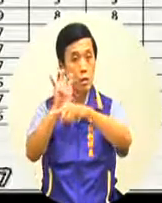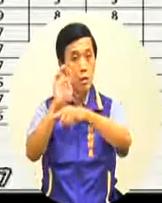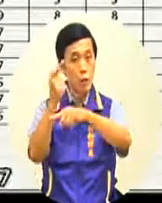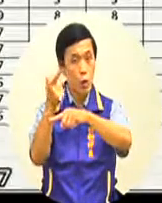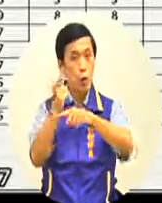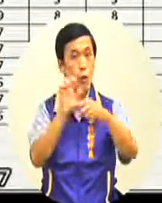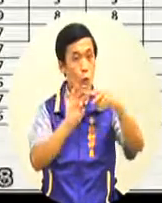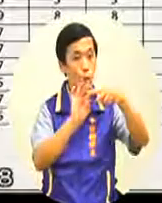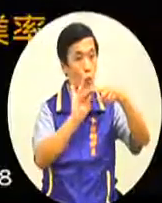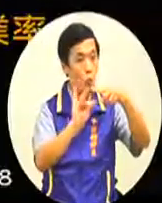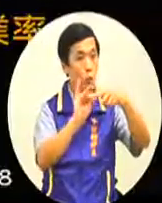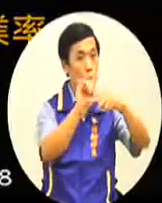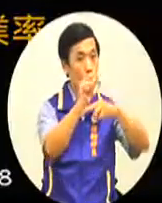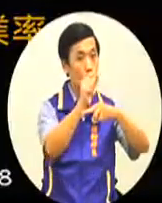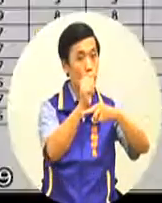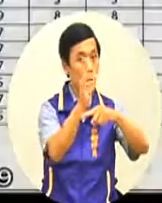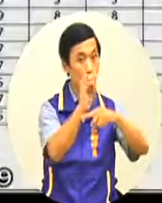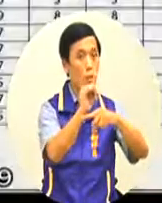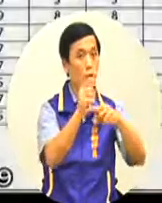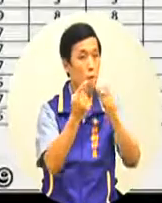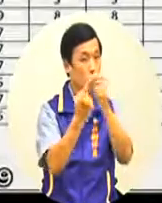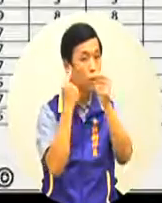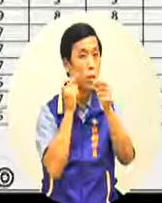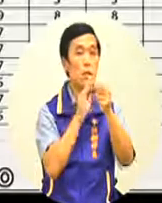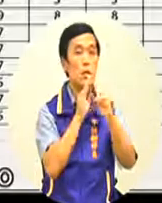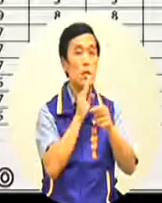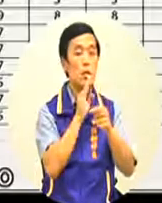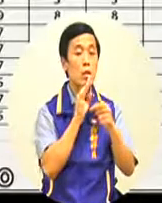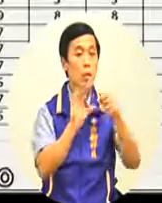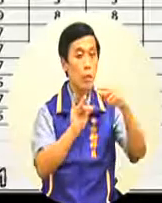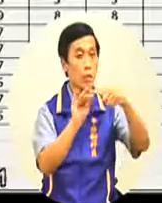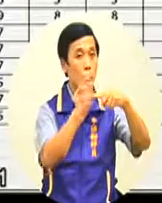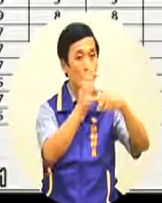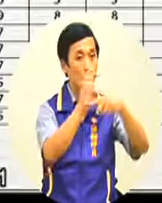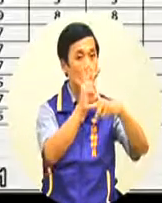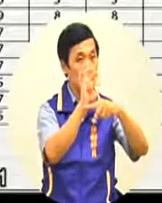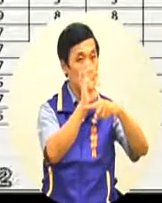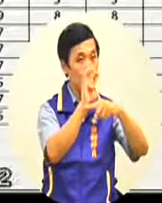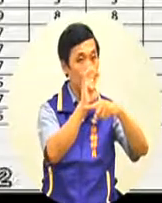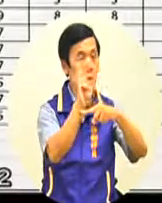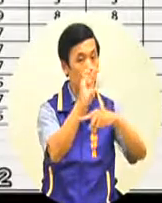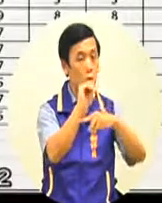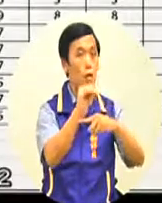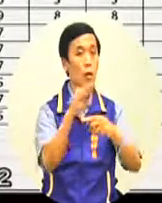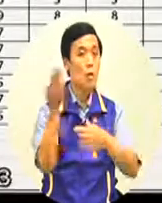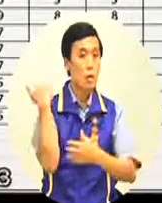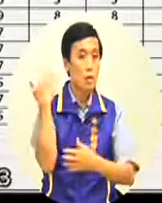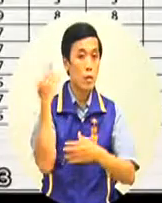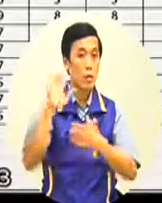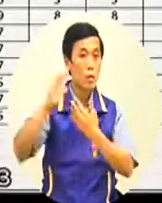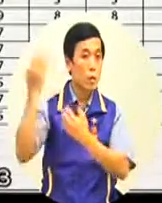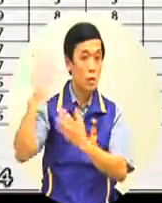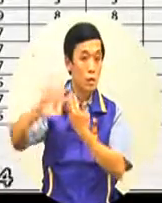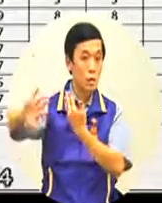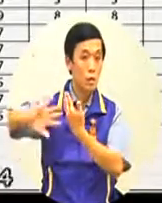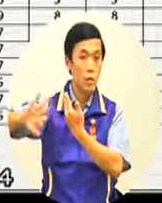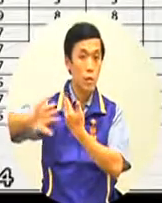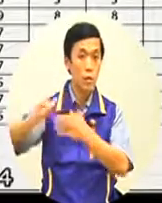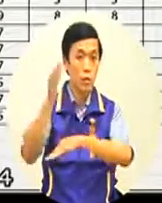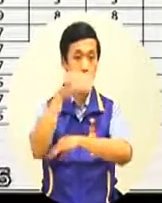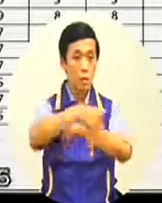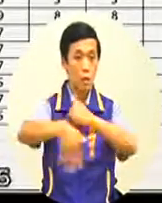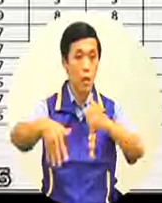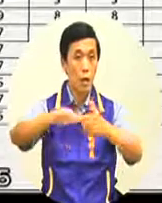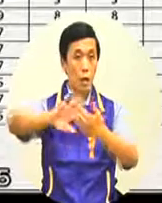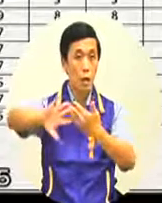年是48.多%。所以我们也知道，其实在其他部门业务咨询师我有提出来说，年轻人的